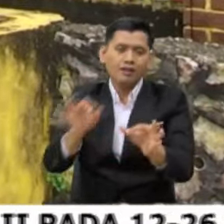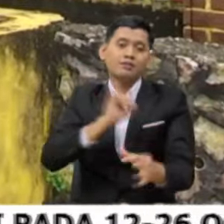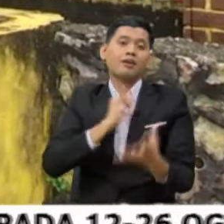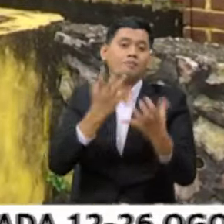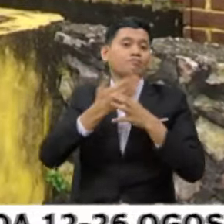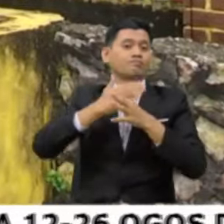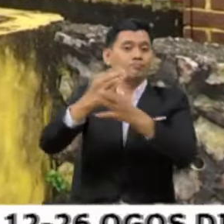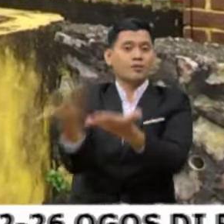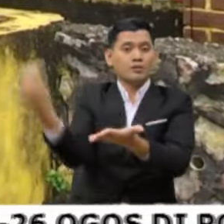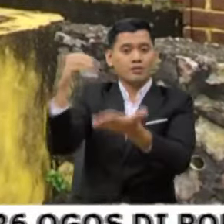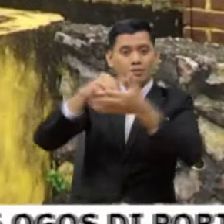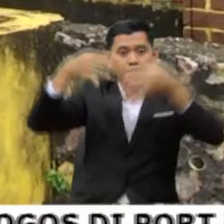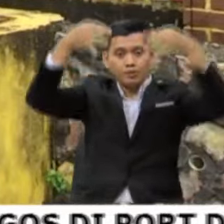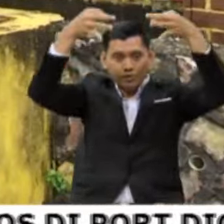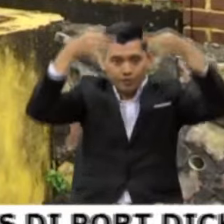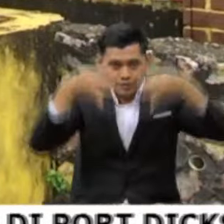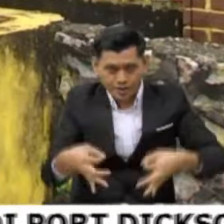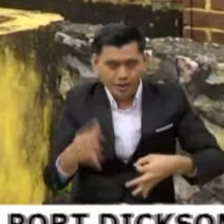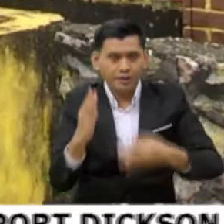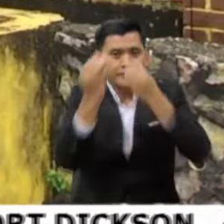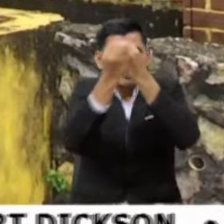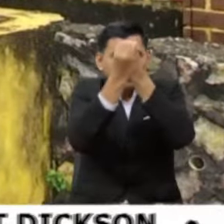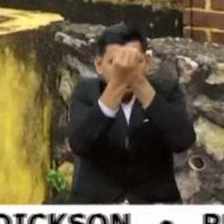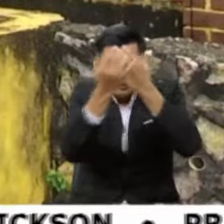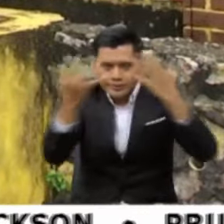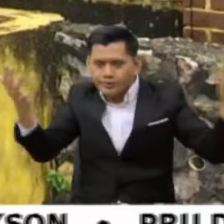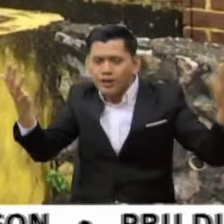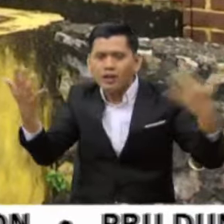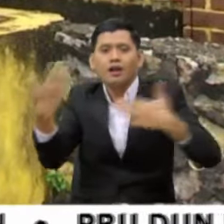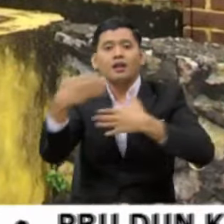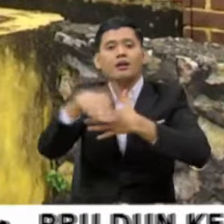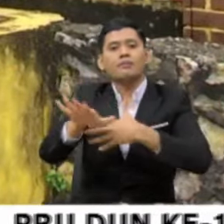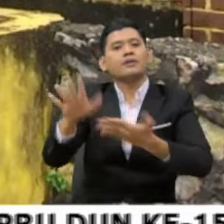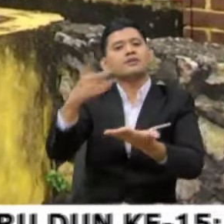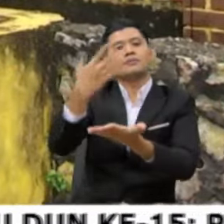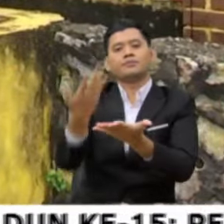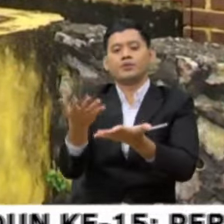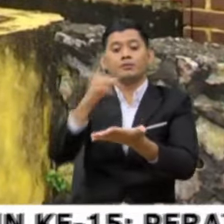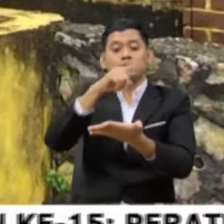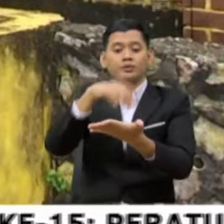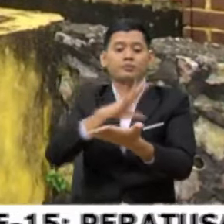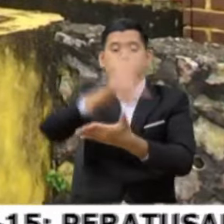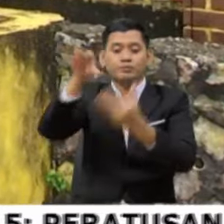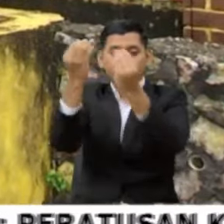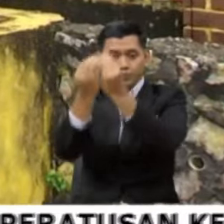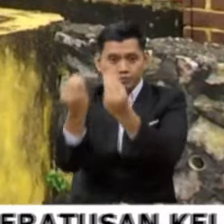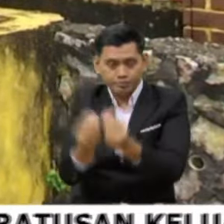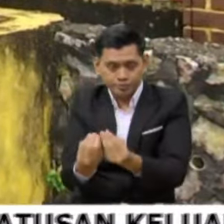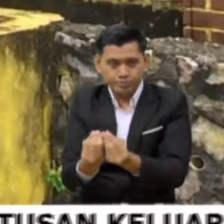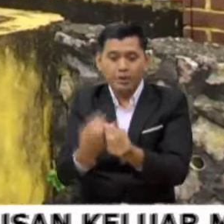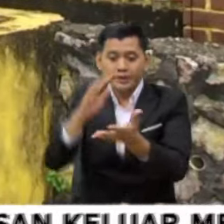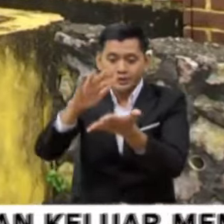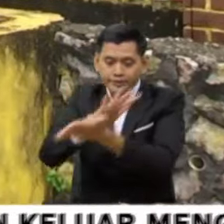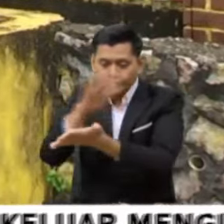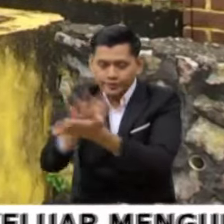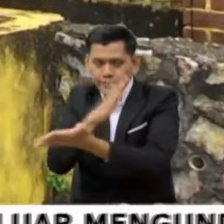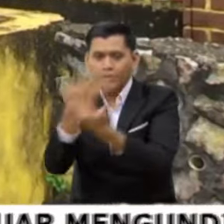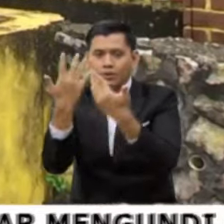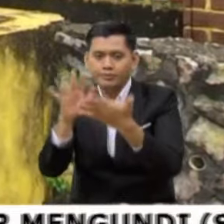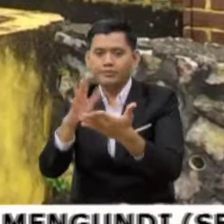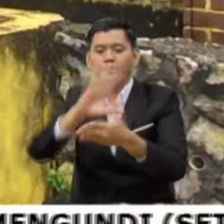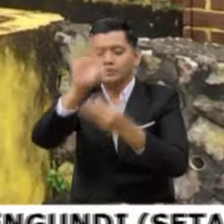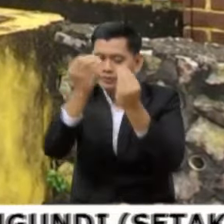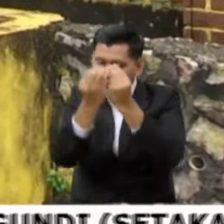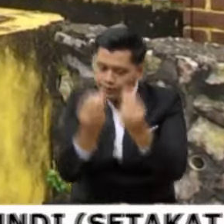fungsikan pula mereka secara resmi akan diumum pundal untuk usai saja semua kertas-kertas Undip di pusat penjumlahan undi daripada 13 sebuah lokasi